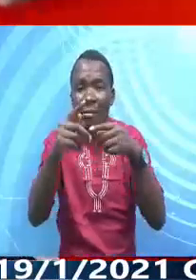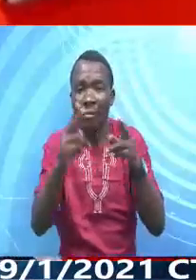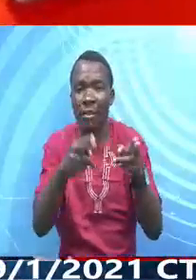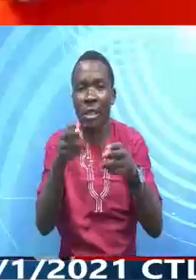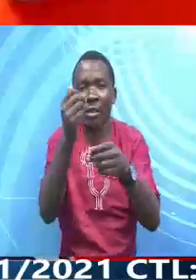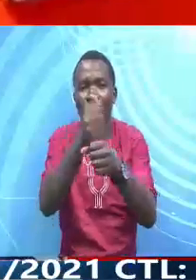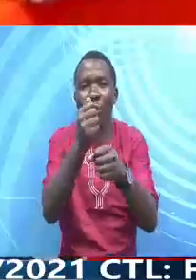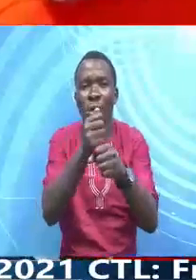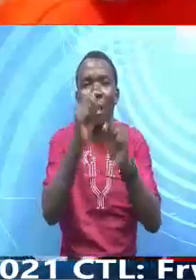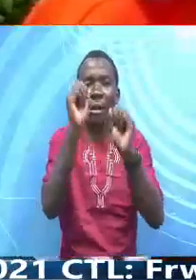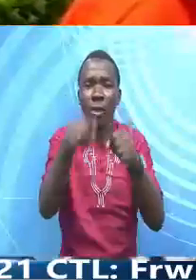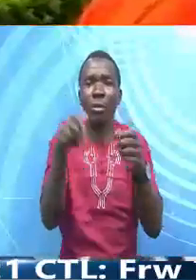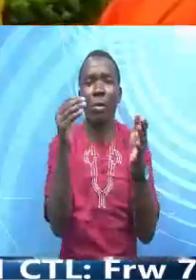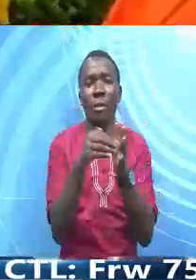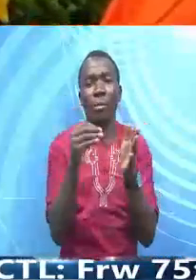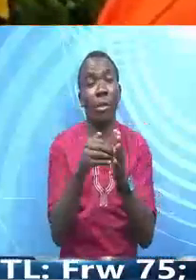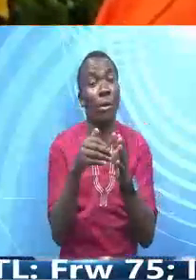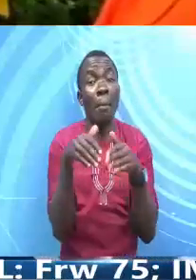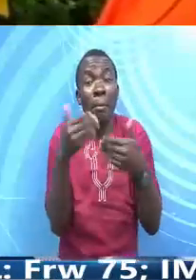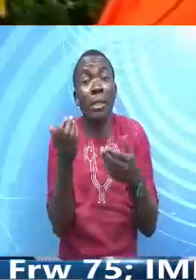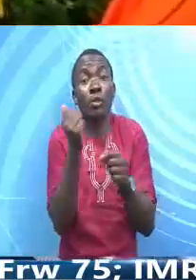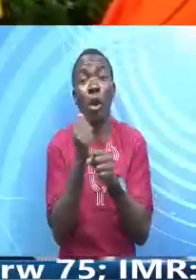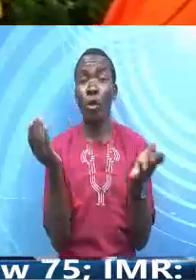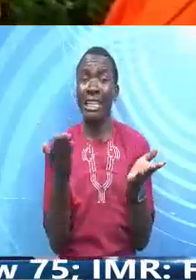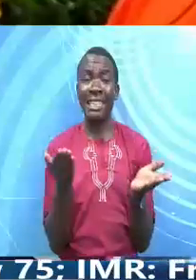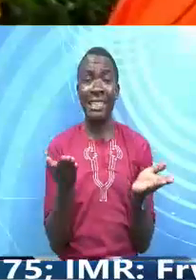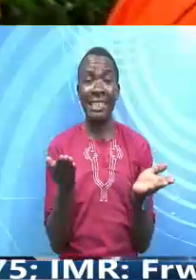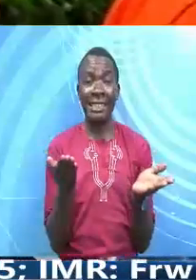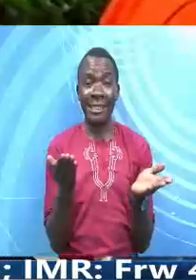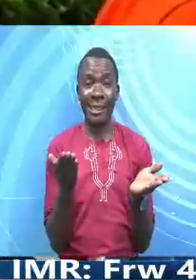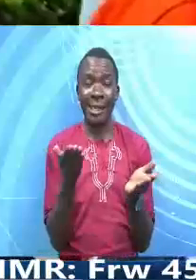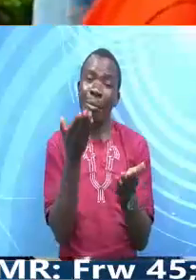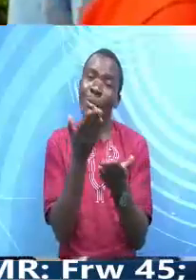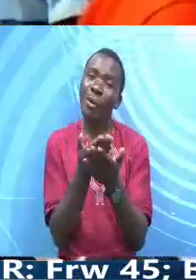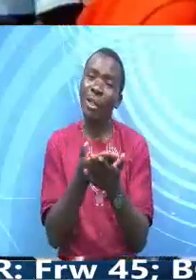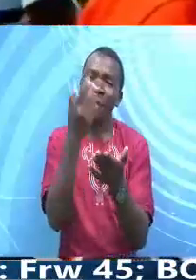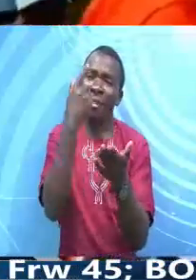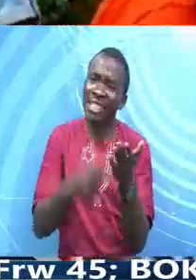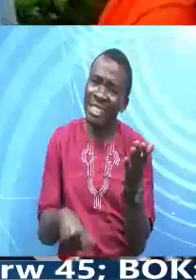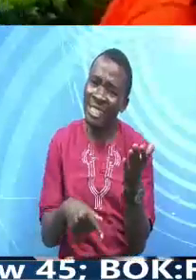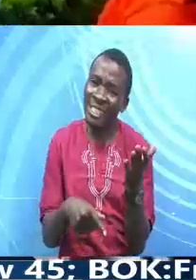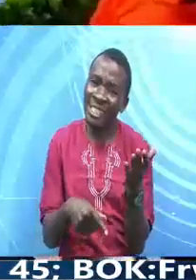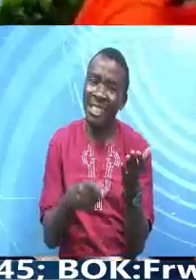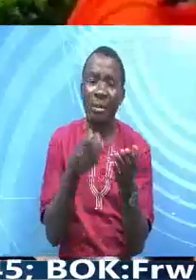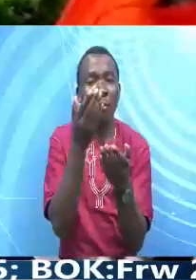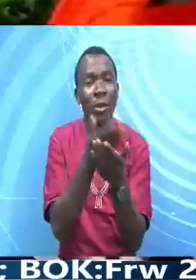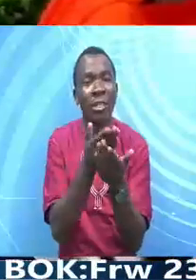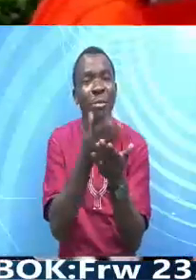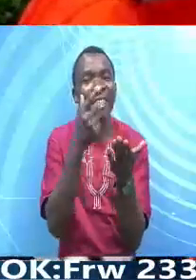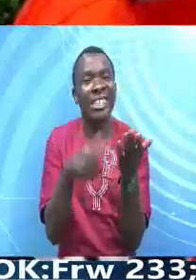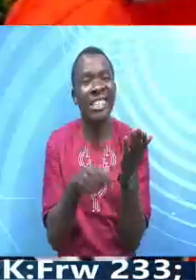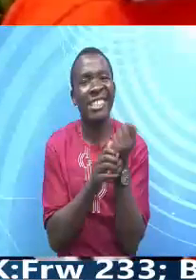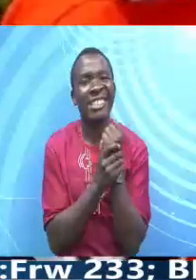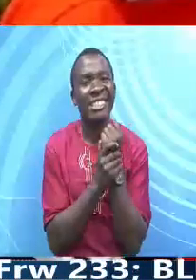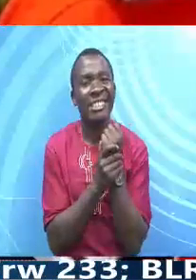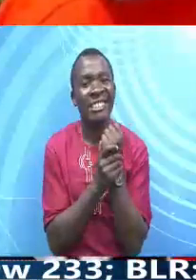Bishobora kudukoma mu nkokora, none se twabigira gute? Murasaba iki kubwibyo? Murasaba iki?